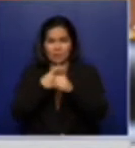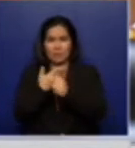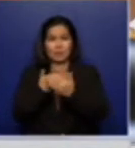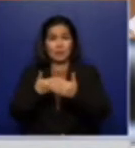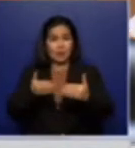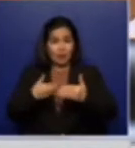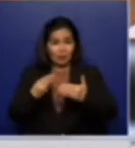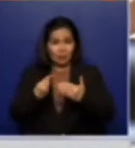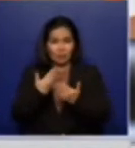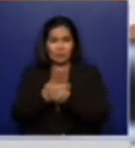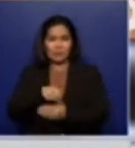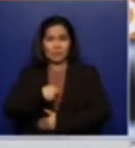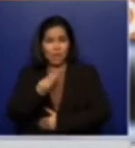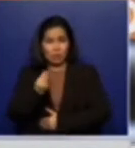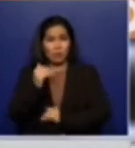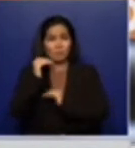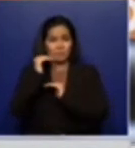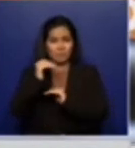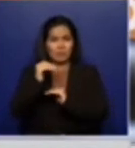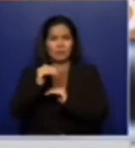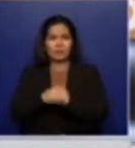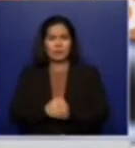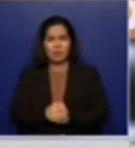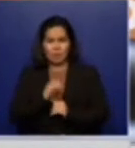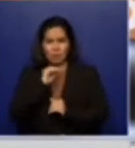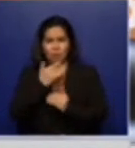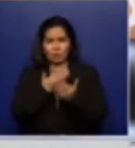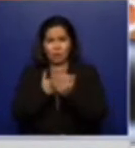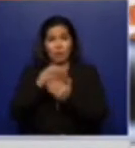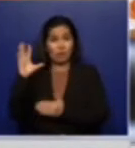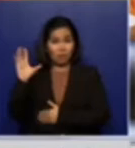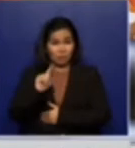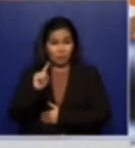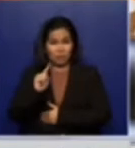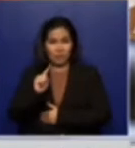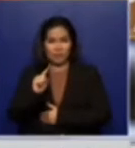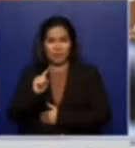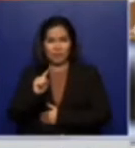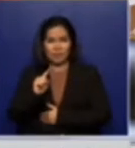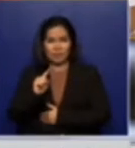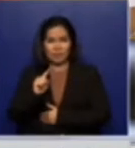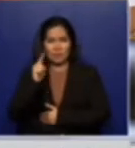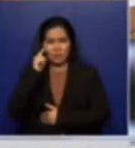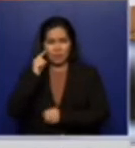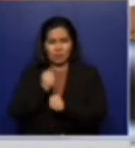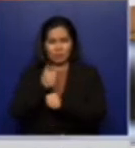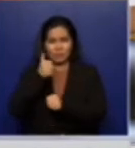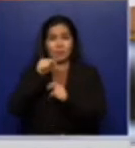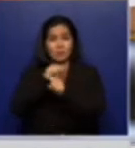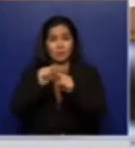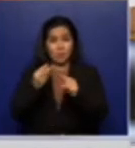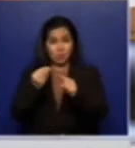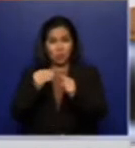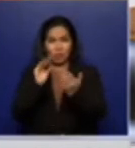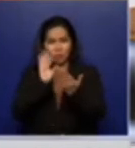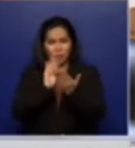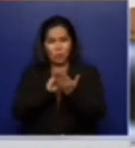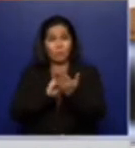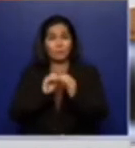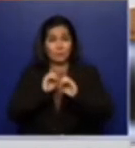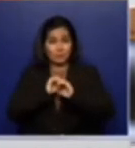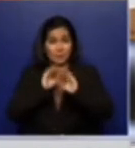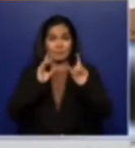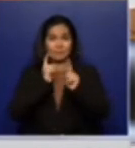ติงบประมาณแล้วก็บอกแหล่งที่มาของเงินบอกผลสัมฤทธิ์อันนี้ก็ชัดเจนนะก็มาตามมาตรา